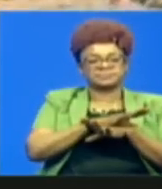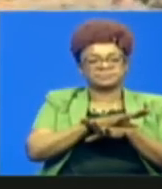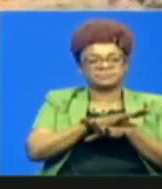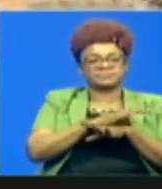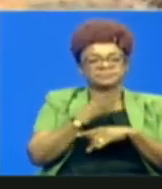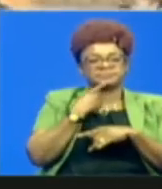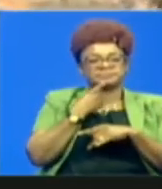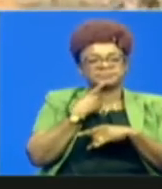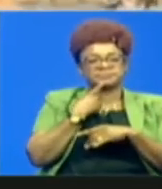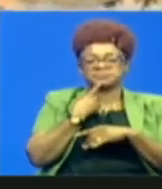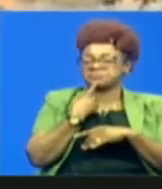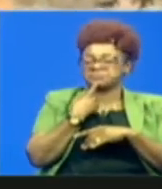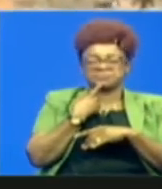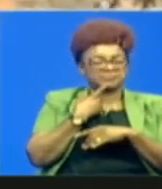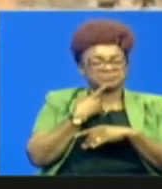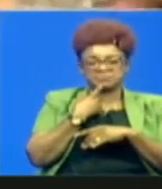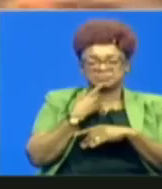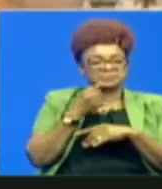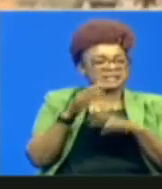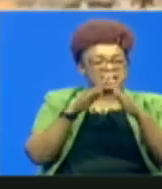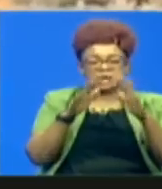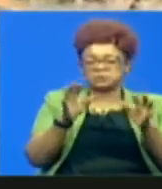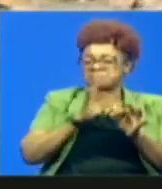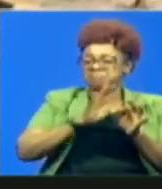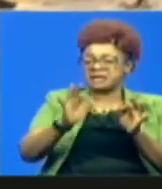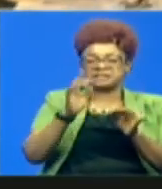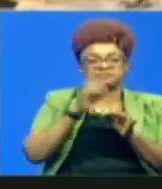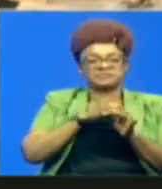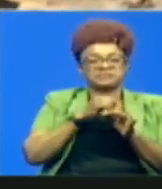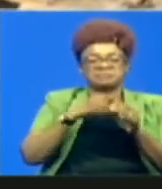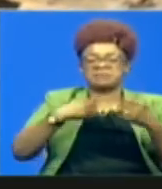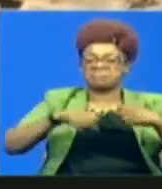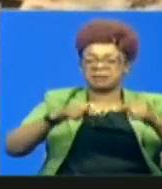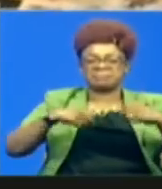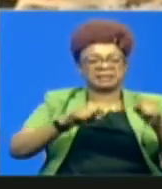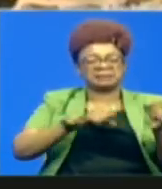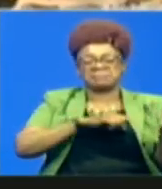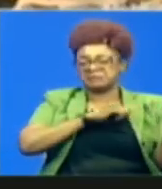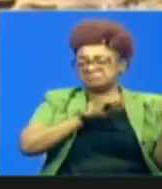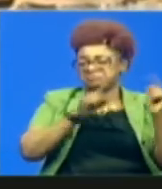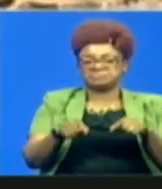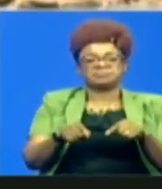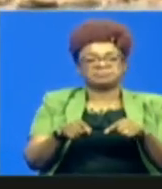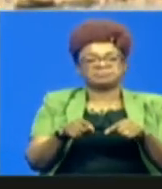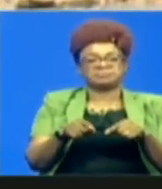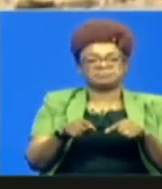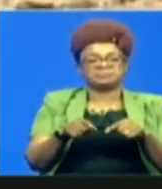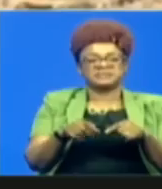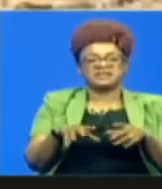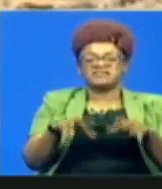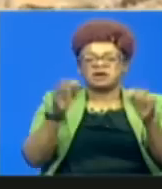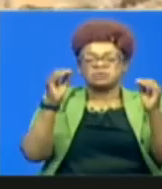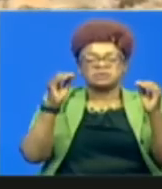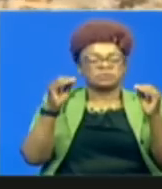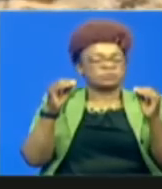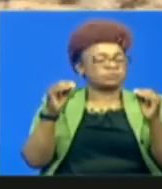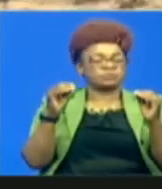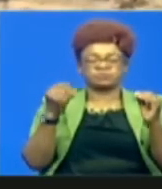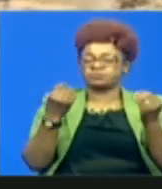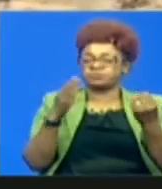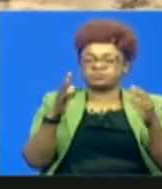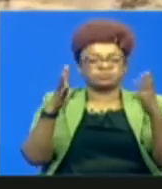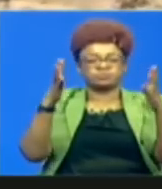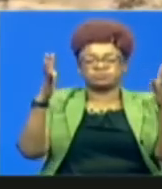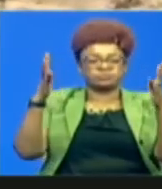Kaambiwa hapa mjumba inashomeka. Nikachukua pikipiki nikakuja. Kukuja nikakuta saa hiyo moto ndio ilikuwa na simo